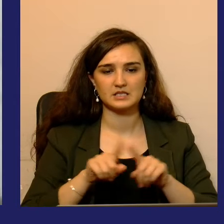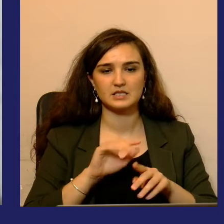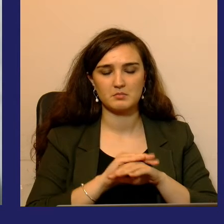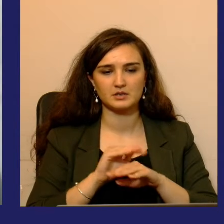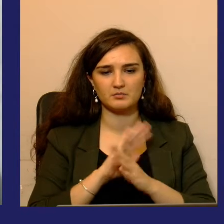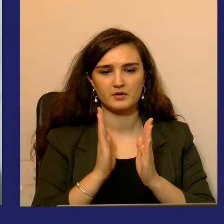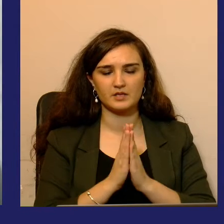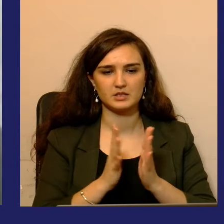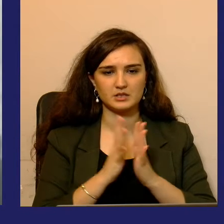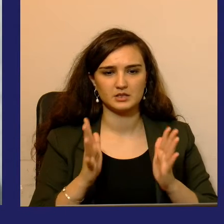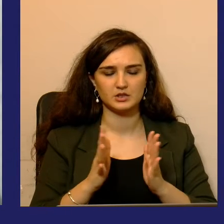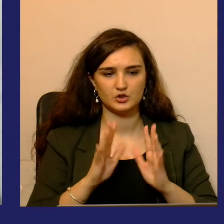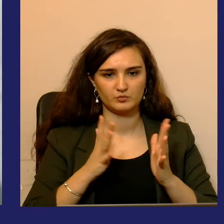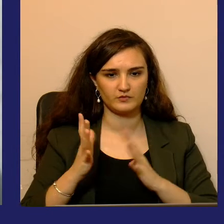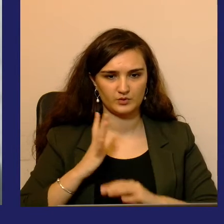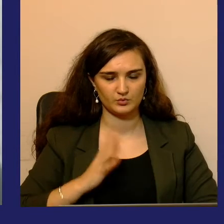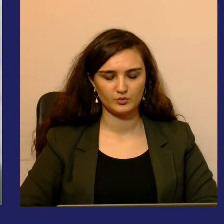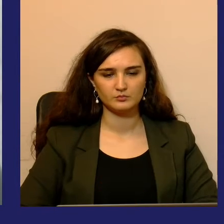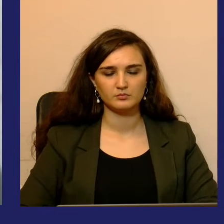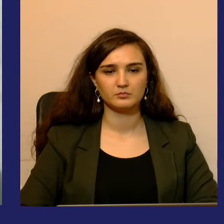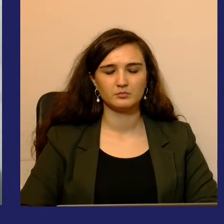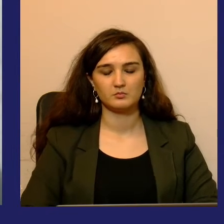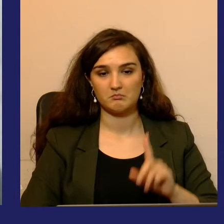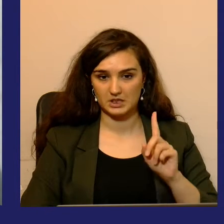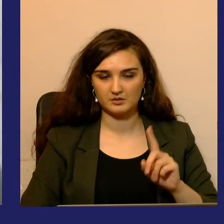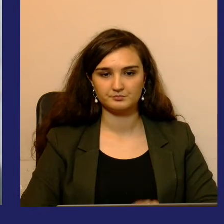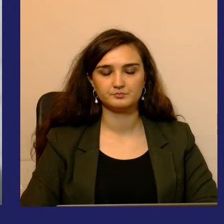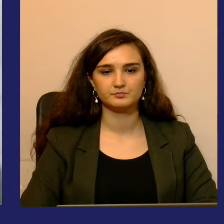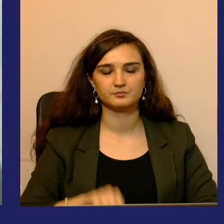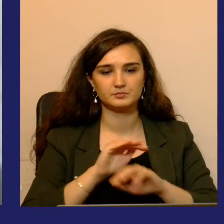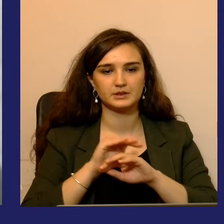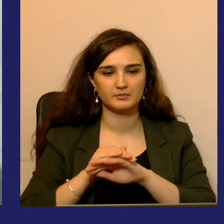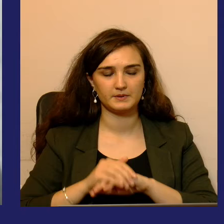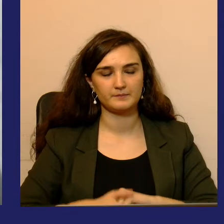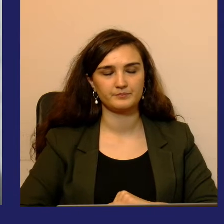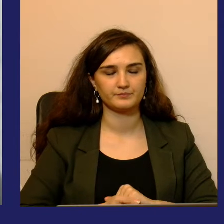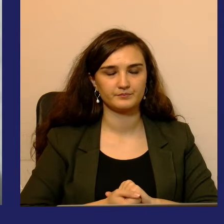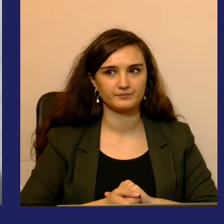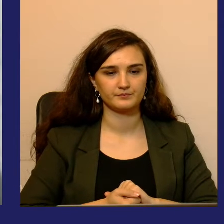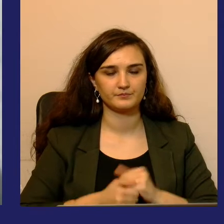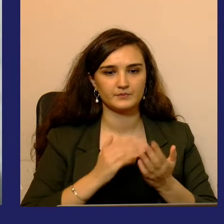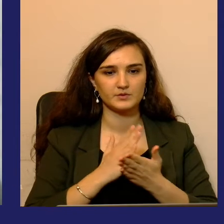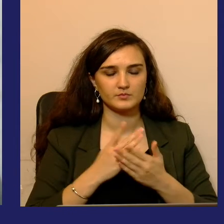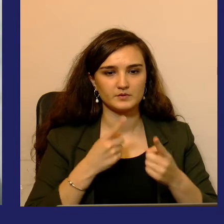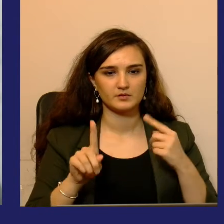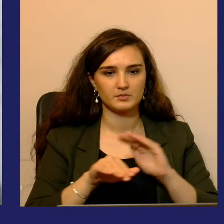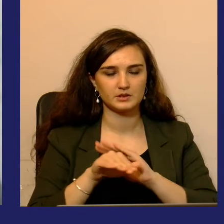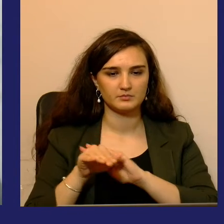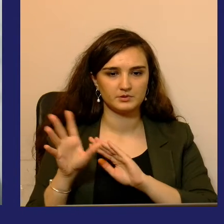ყველაზე დიდი და მსხვილი შემთხვევა, თუმცა ფაქტები, არსებობს სხვა